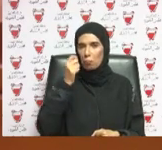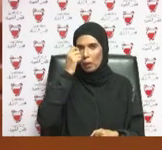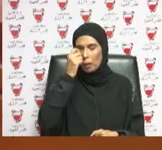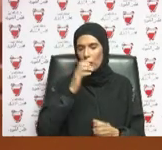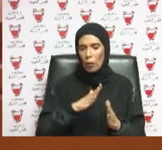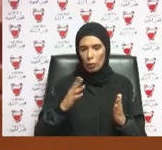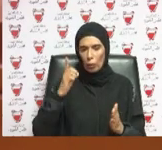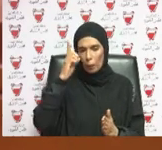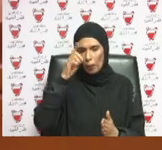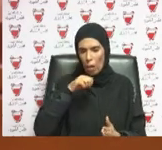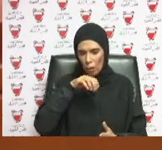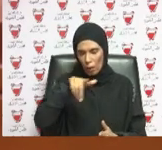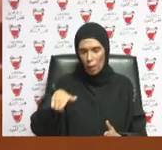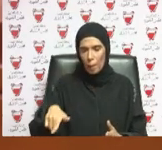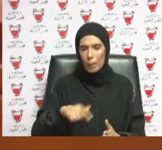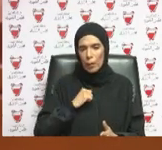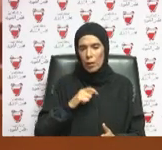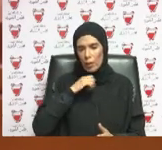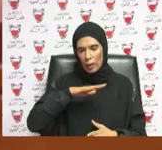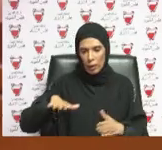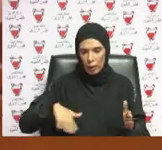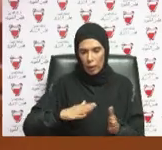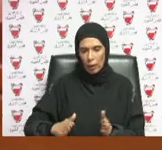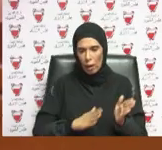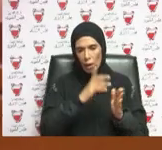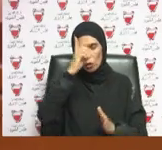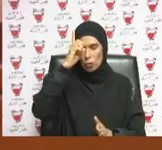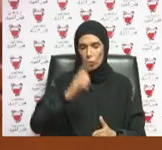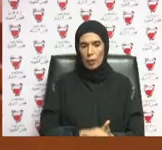الكتاب والذكر الحكيم، إن لله وإنا إليه راجعون.